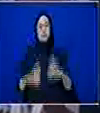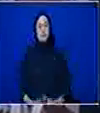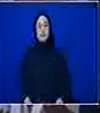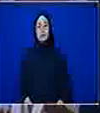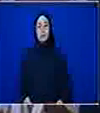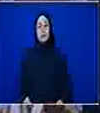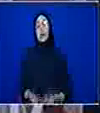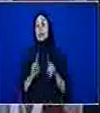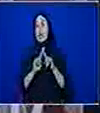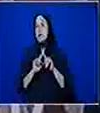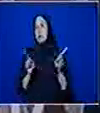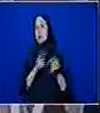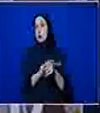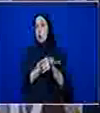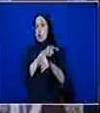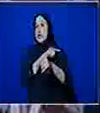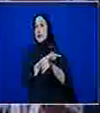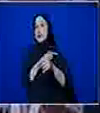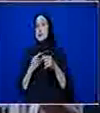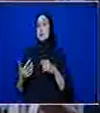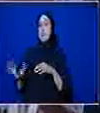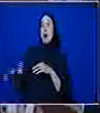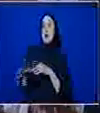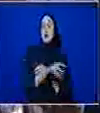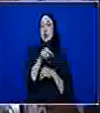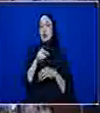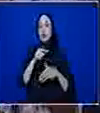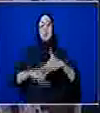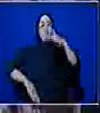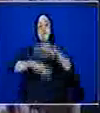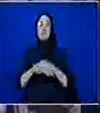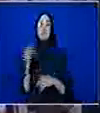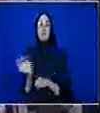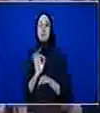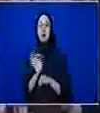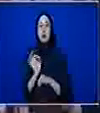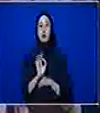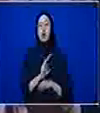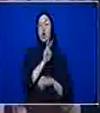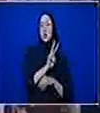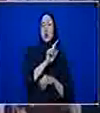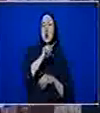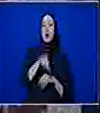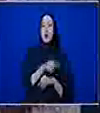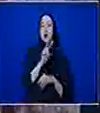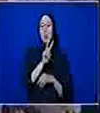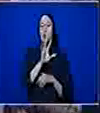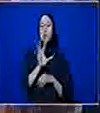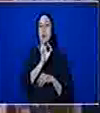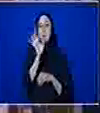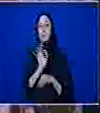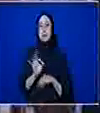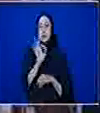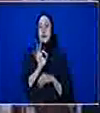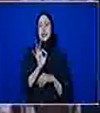Namun potensi ini belum dimanfaatkan maksimal, dan juga sekitar 25% penduduk miskin tinggal